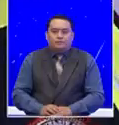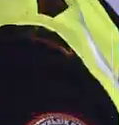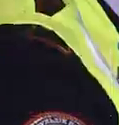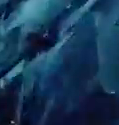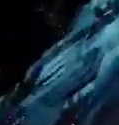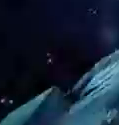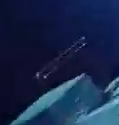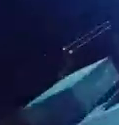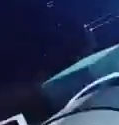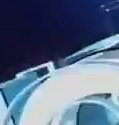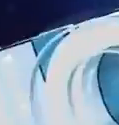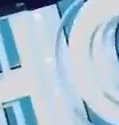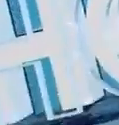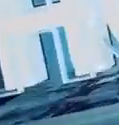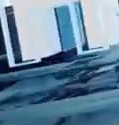области.